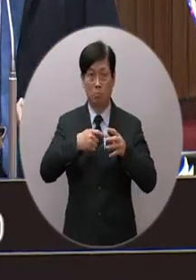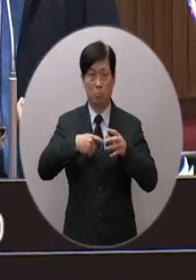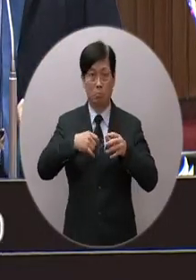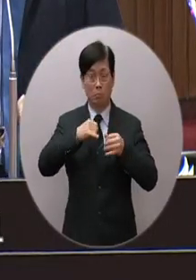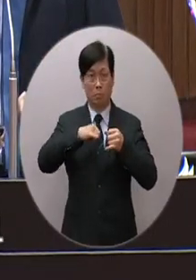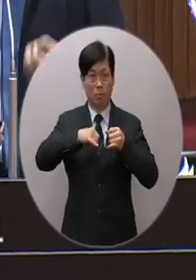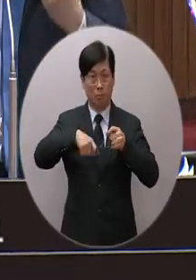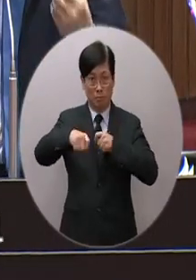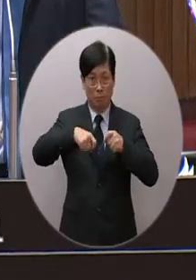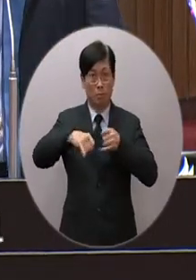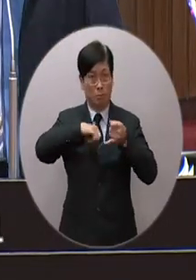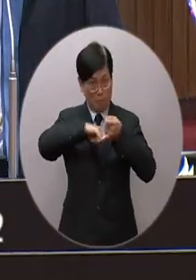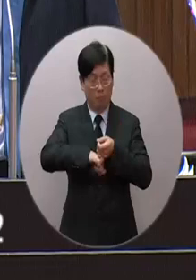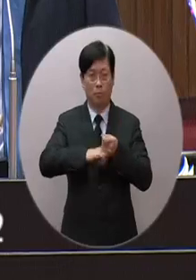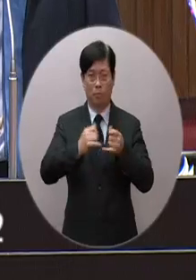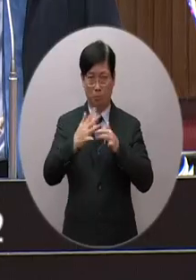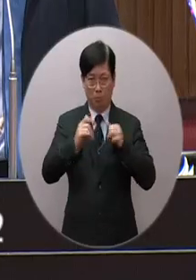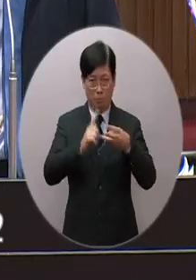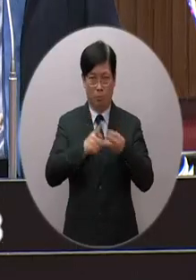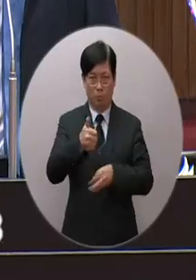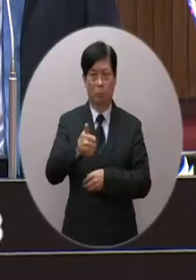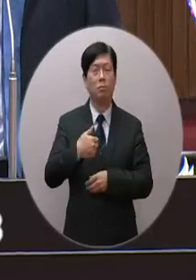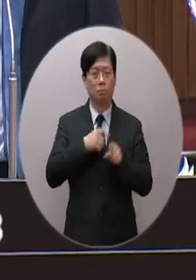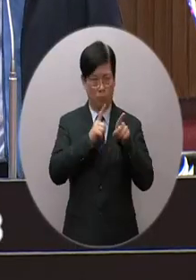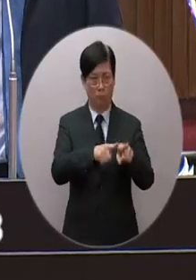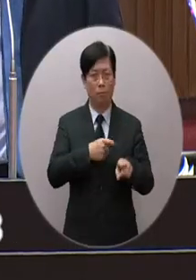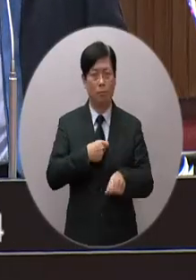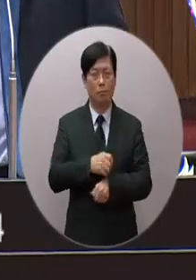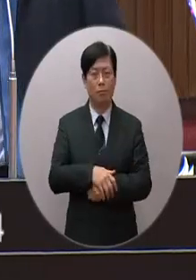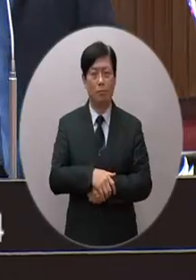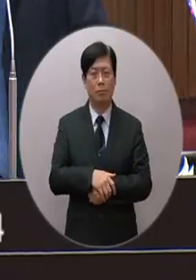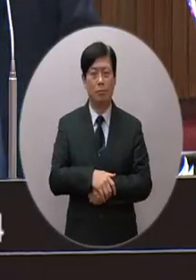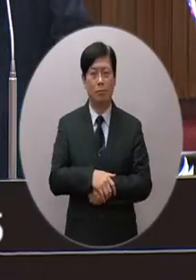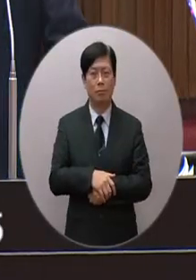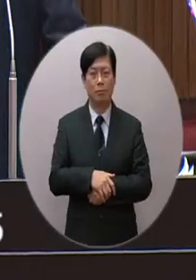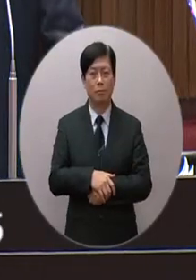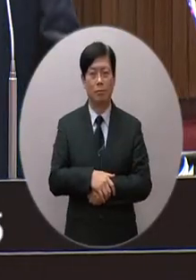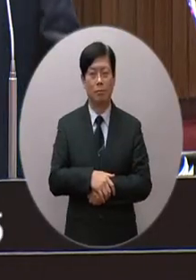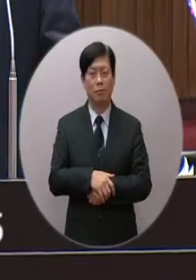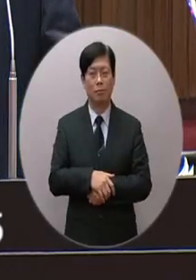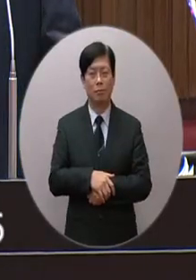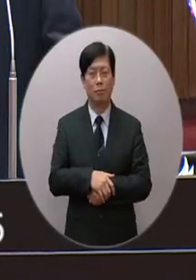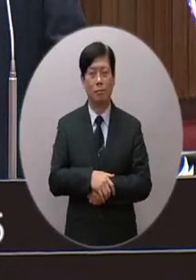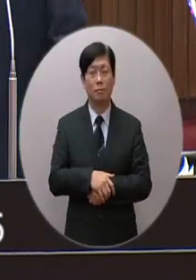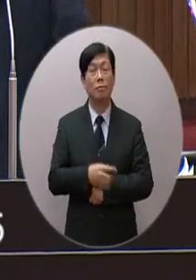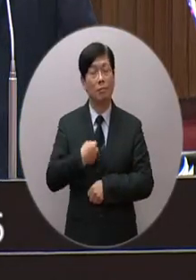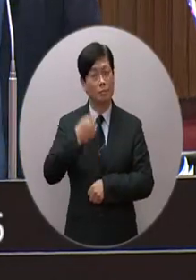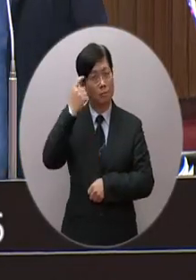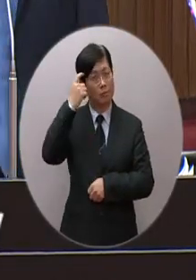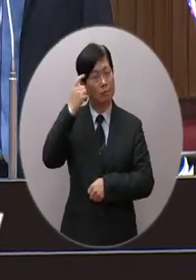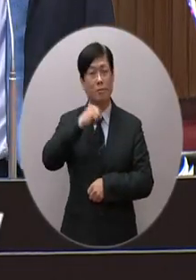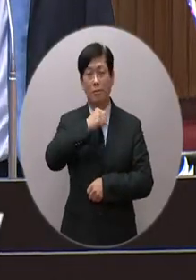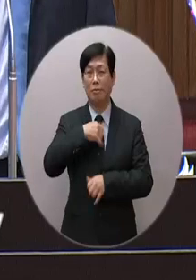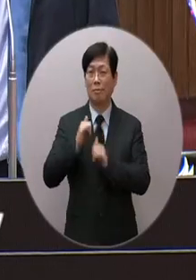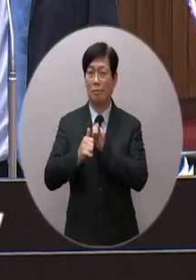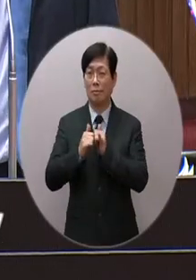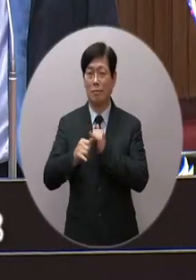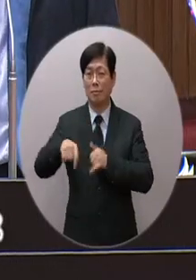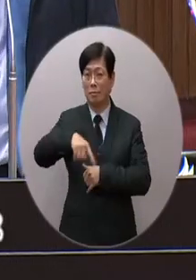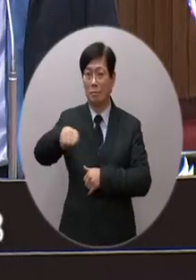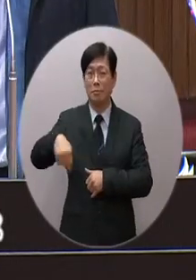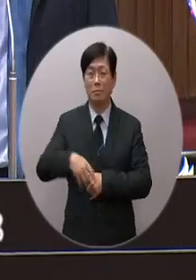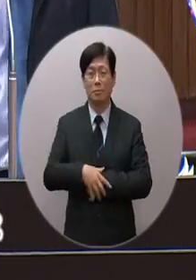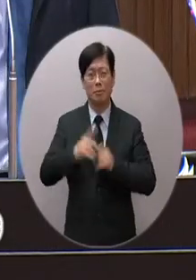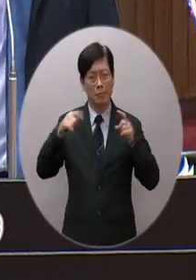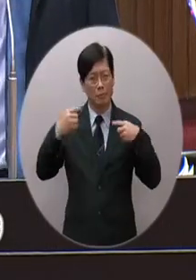民主化。好、哦，咱应该行一条路，好、哦，爱行一条路，好、哦。啊，所以呢，我想咱台湾的民众，哦，